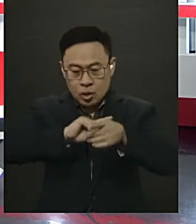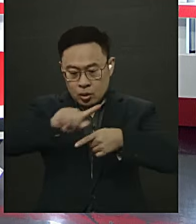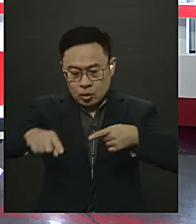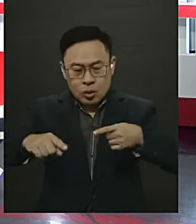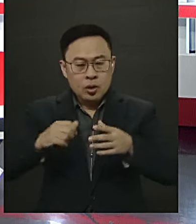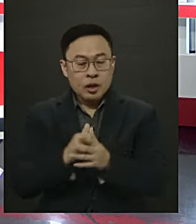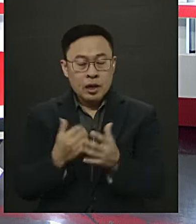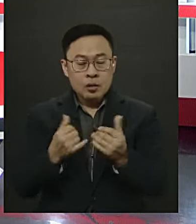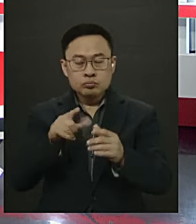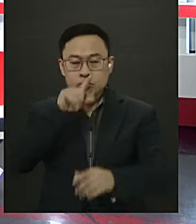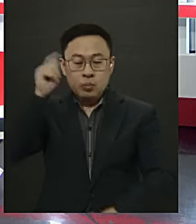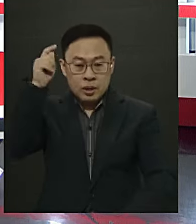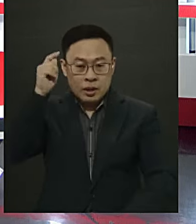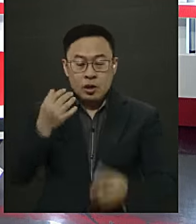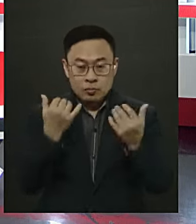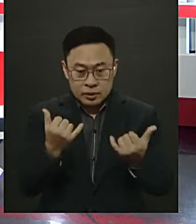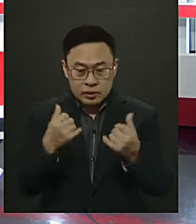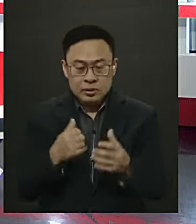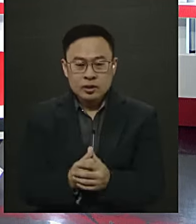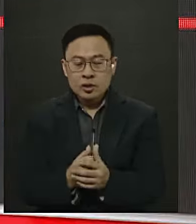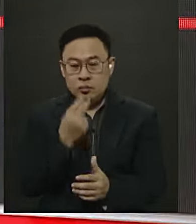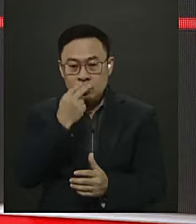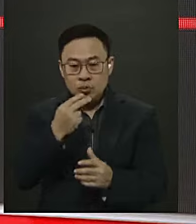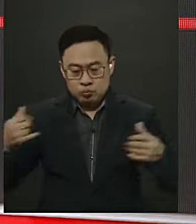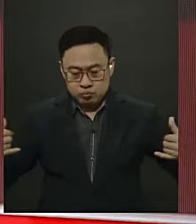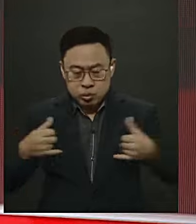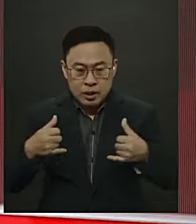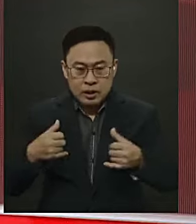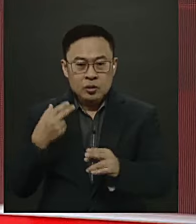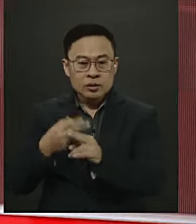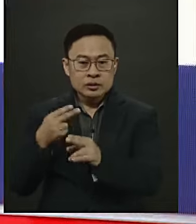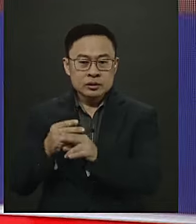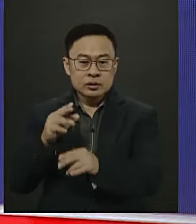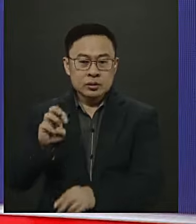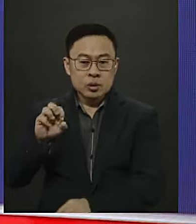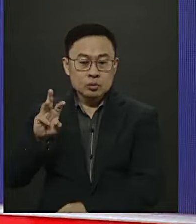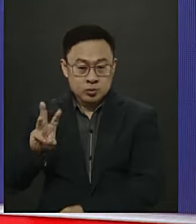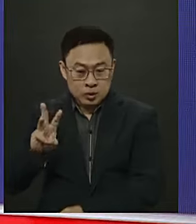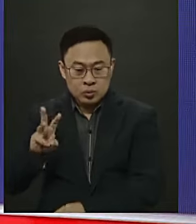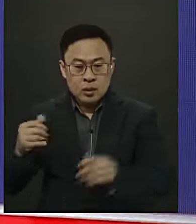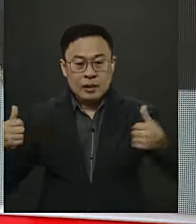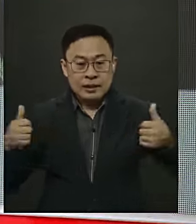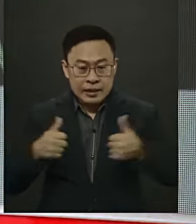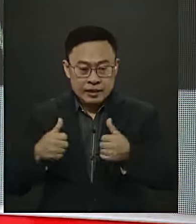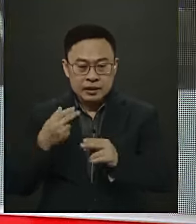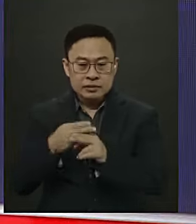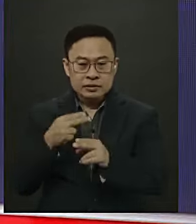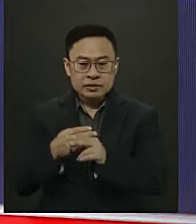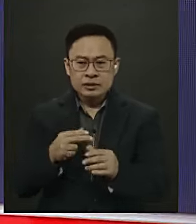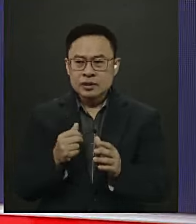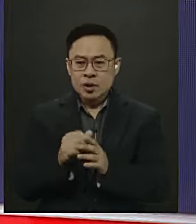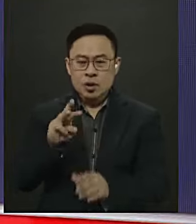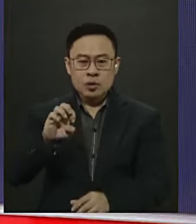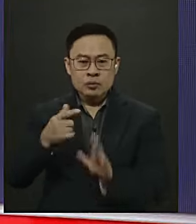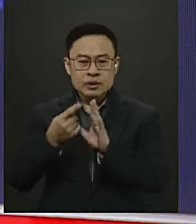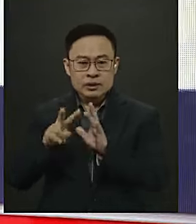ญทองที่ปารีสครับผลปรากฏว่าสุดมันเลยครับวิวกุลวุฒิวิทิศานนะครับก็ได้โคจรมาพบกับวิกเตอร์แอ็กเซลเซนอีก